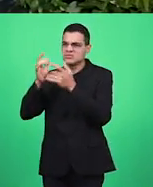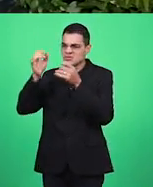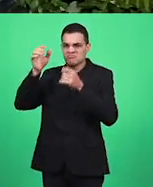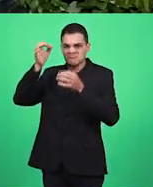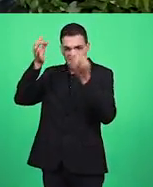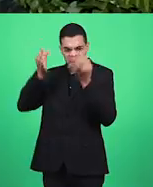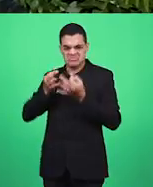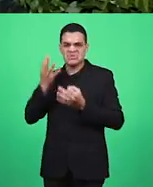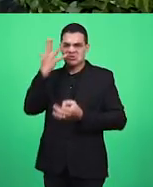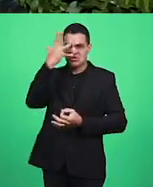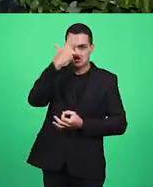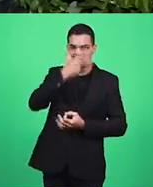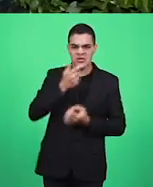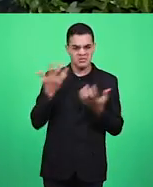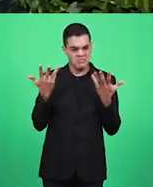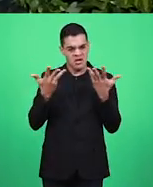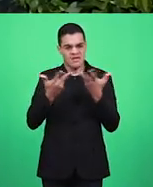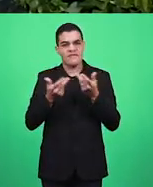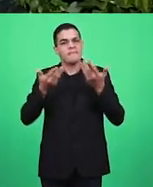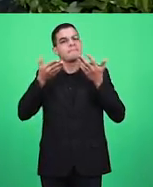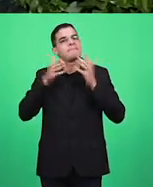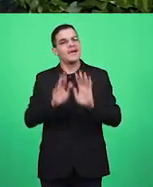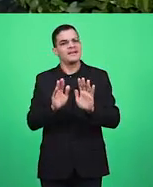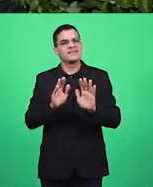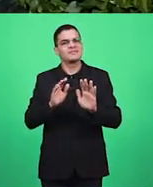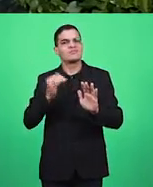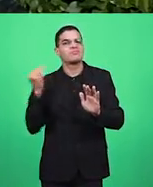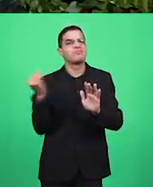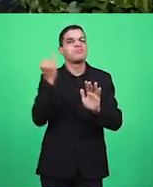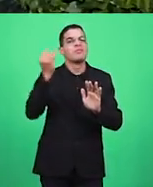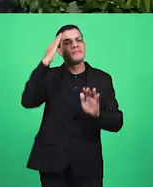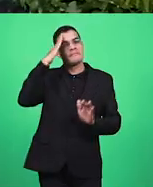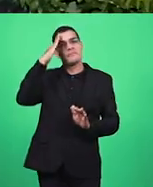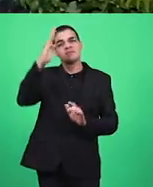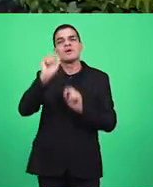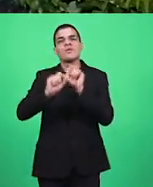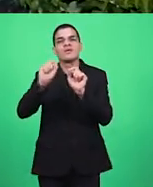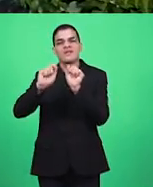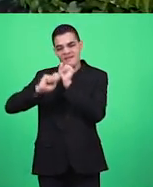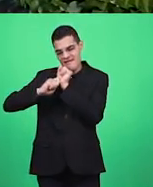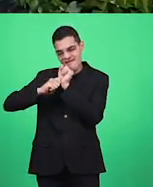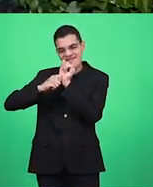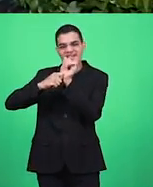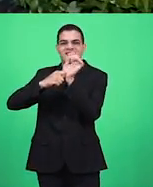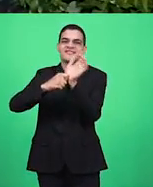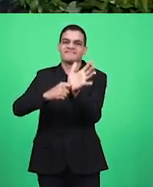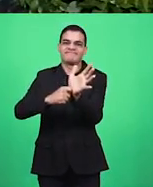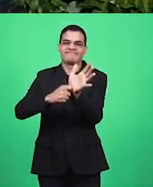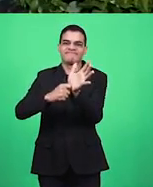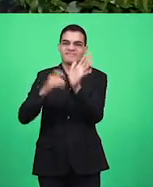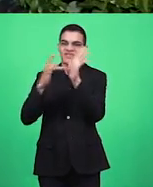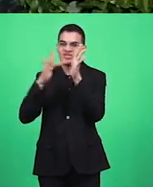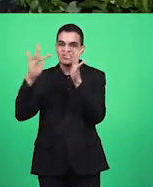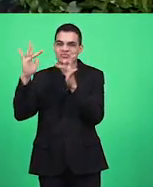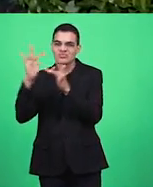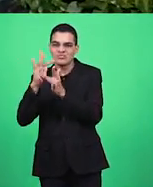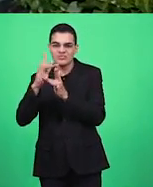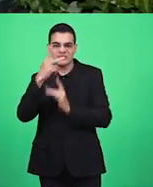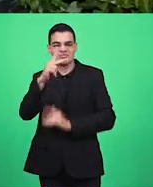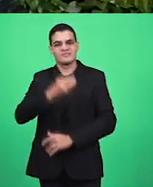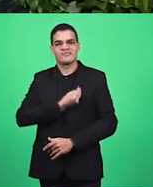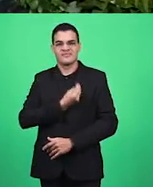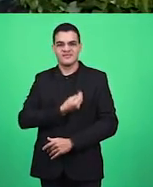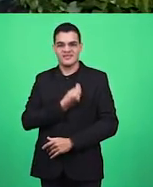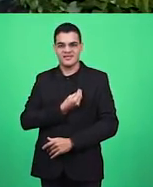она чудная, но то, что важно лично, чтобы Иисус лично открылся тебе.